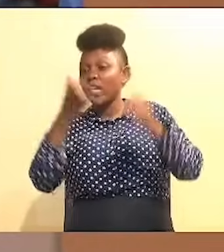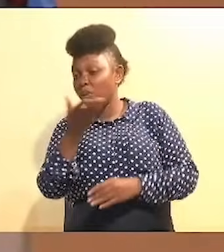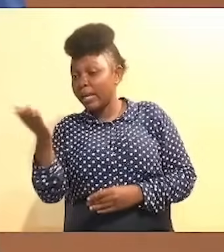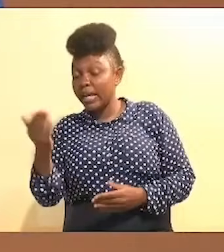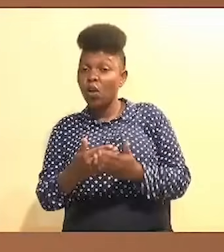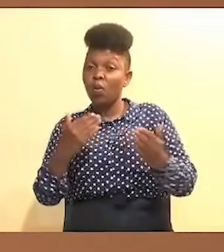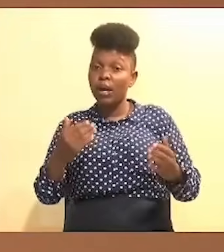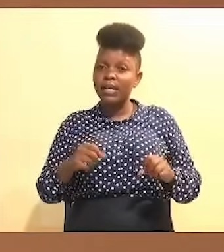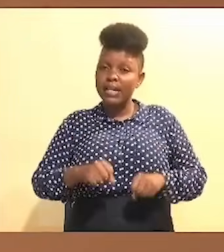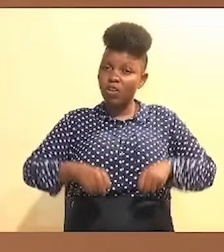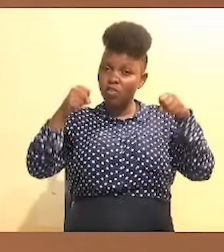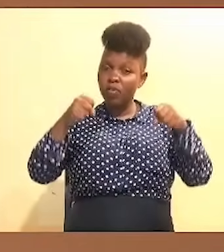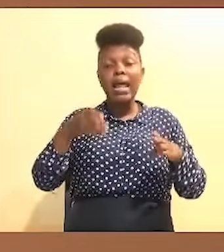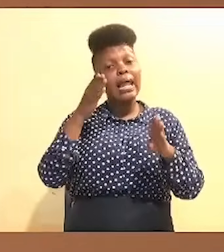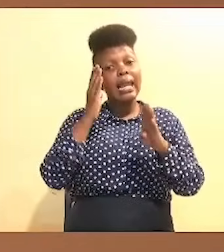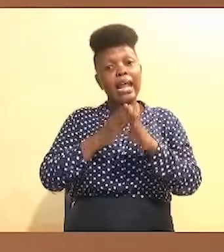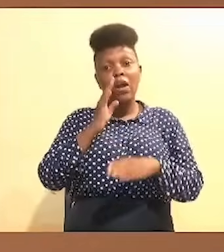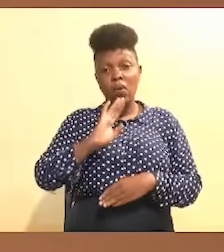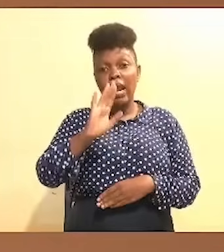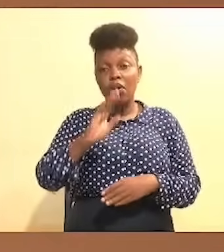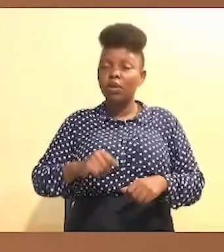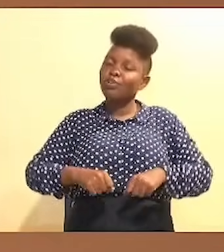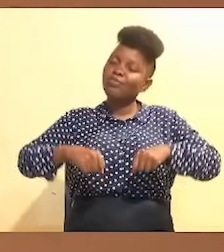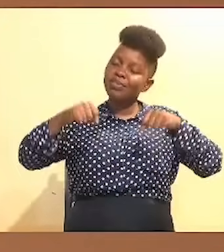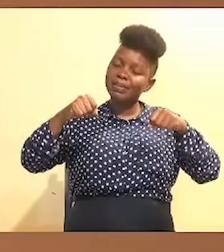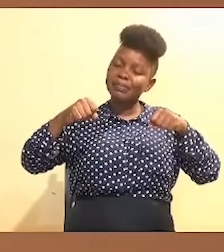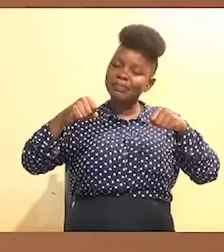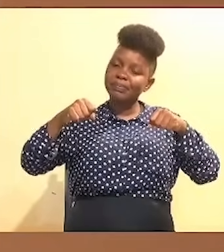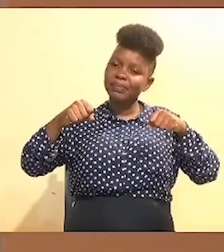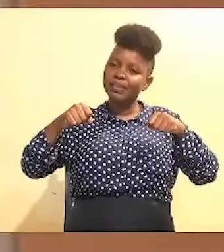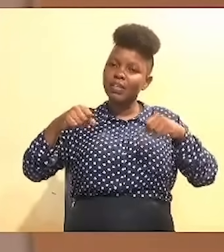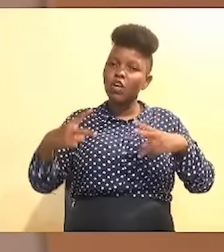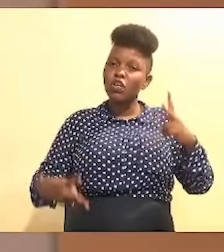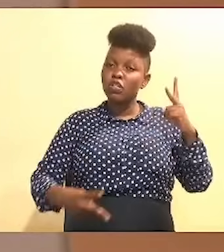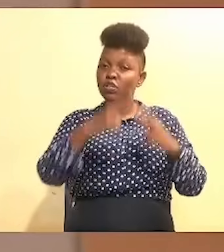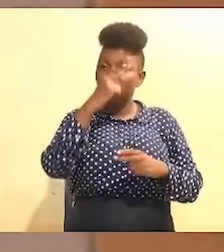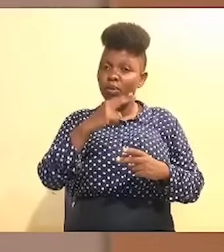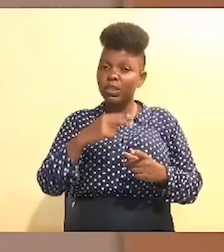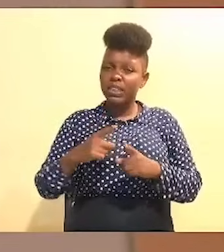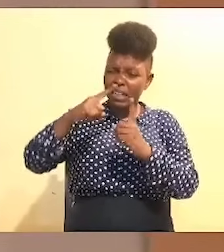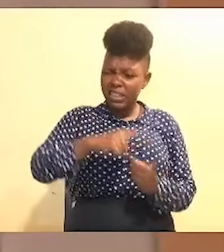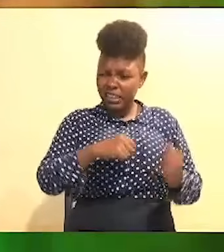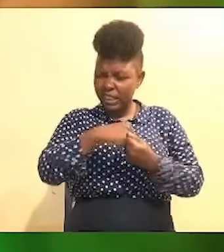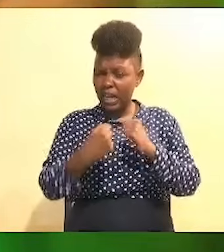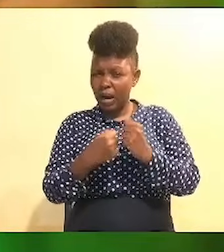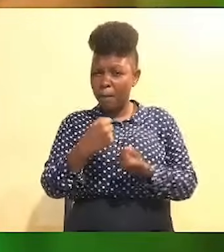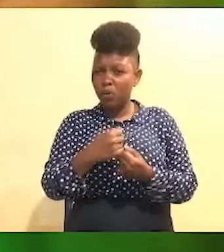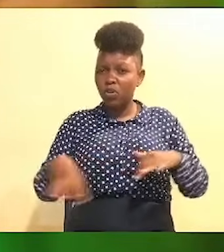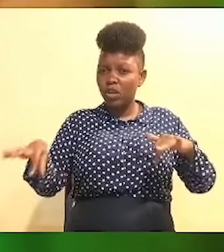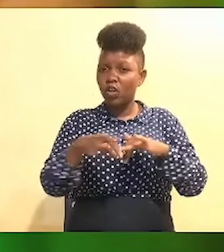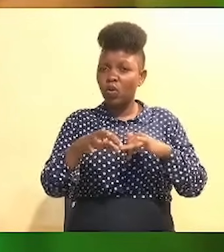ufalme. Lengo lako ni ufalme wa Mungu. Suluhisho la migogoro ya ndoa ni mwenzi